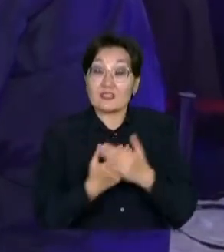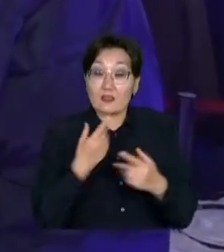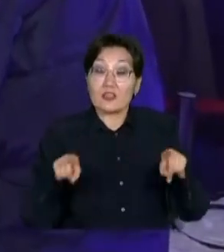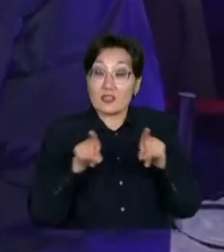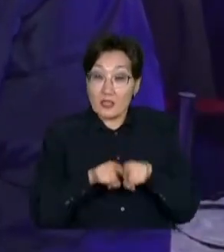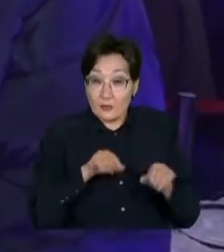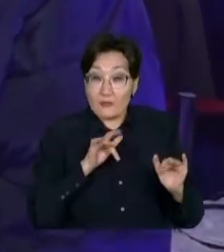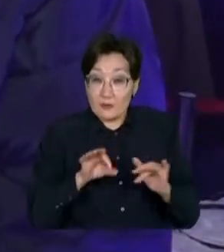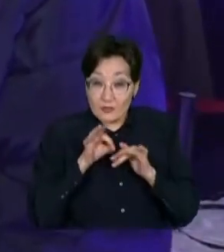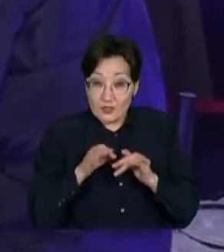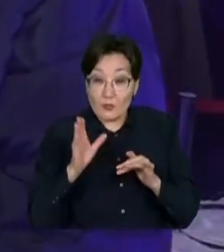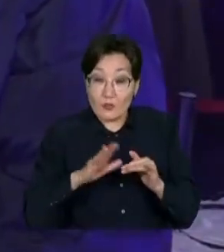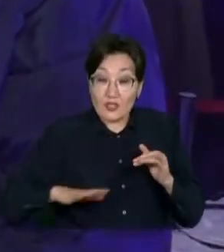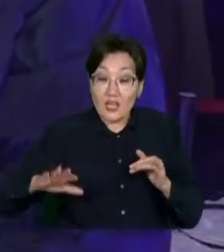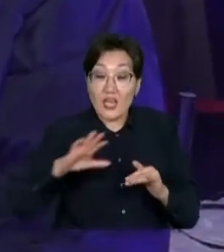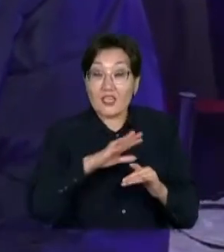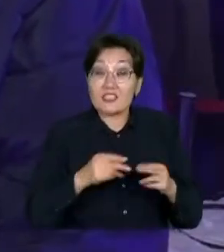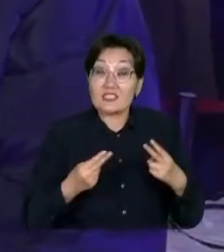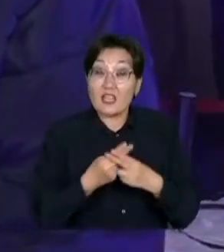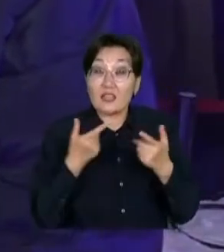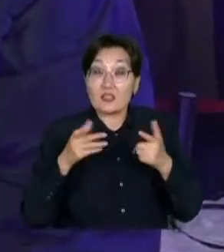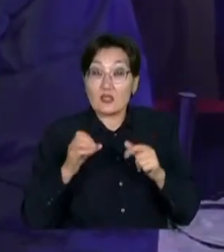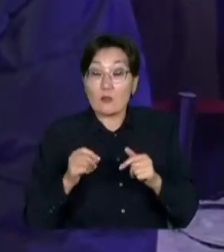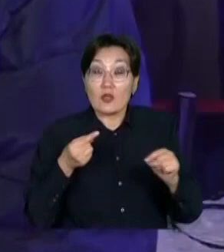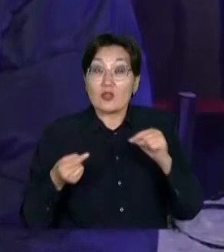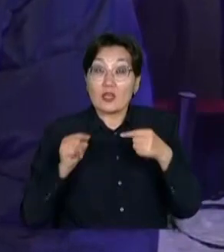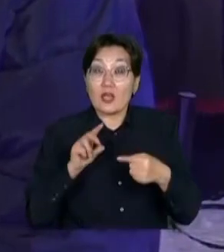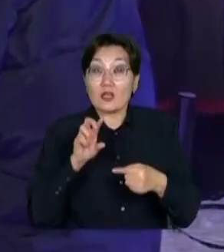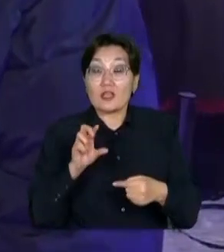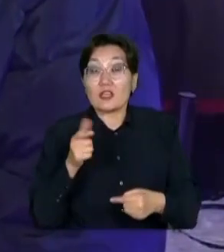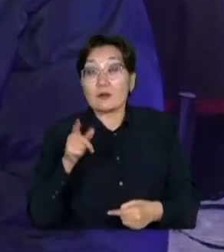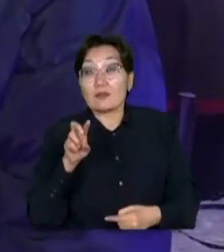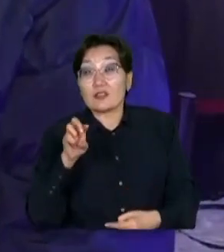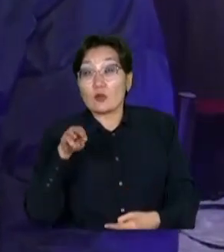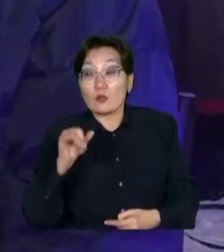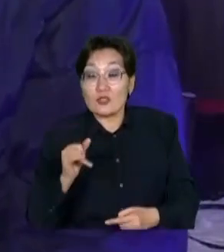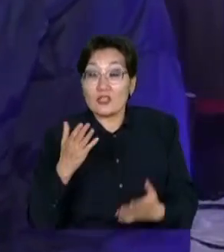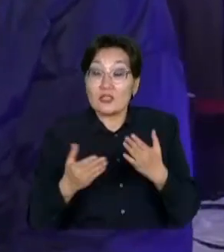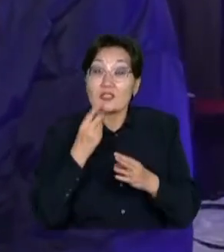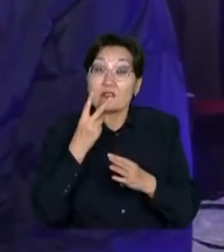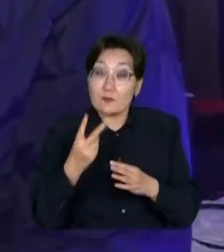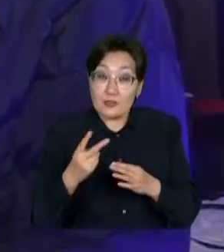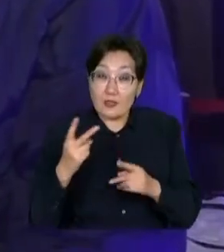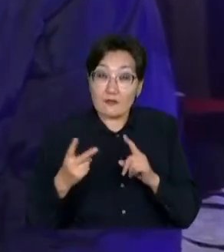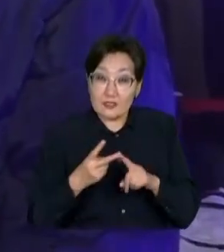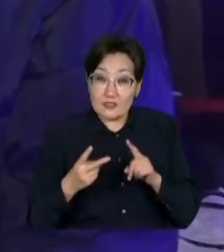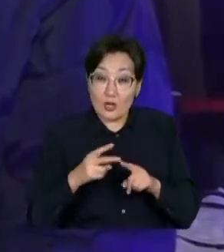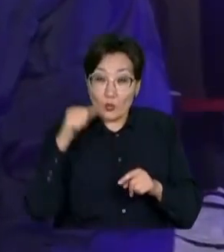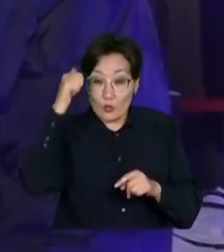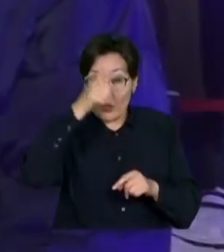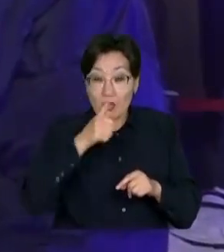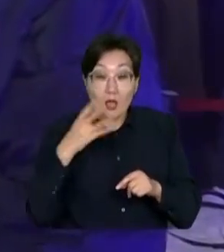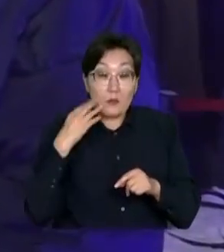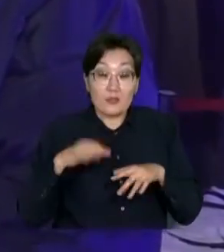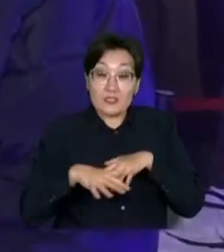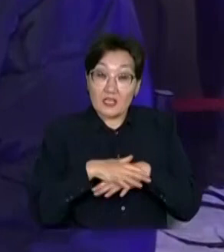мероприятие будет проводиться на площади Астана, где напротив КБТУ. Если вы заметили, второй год подряд